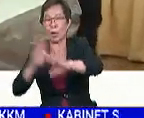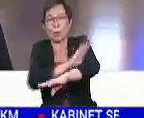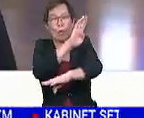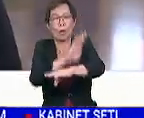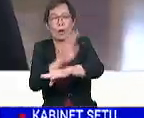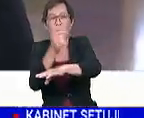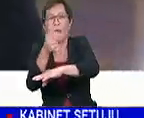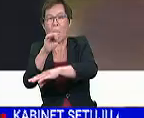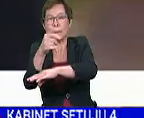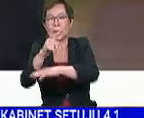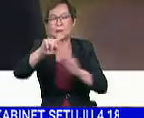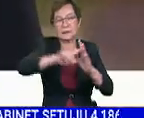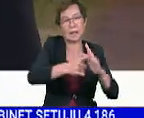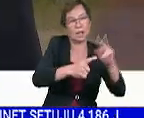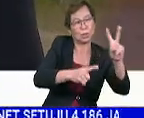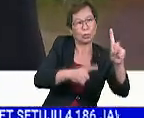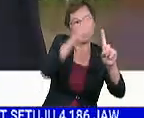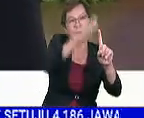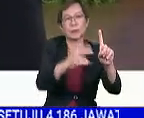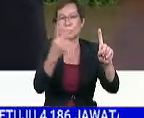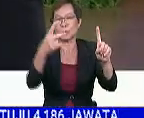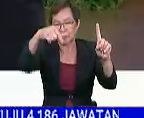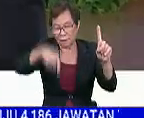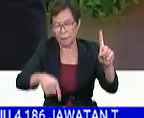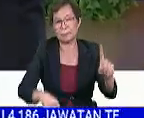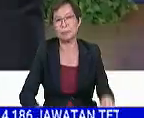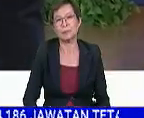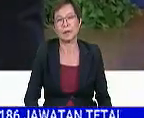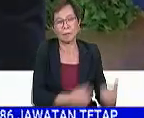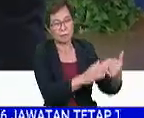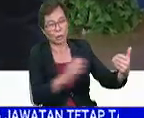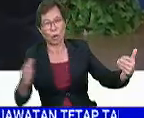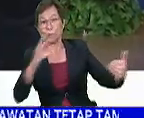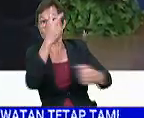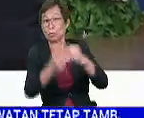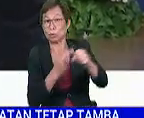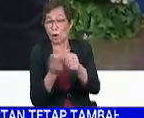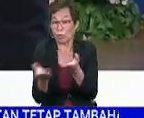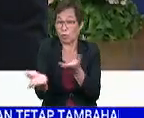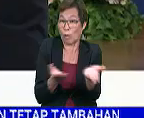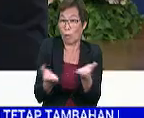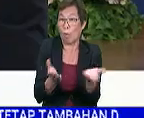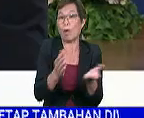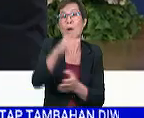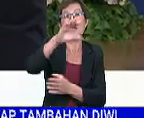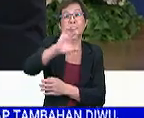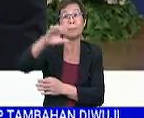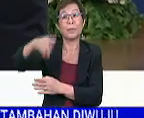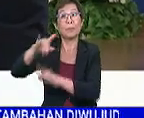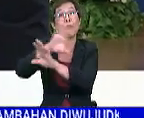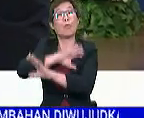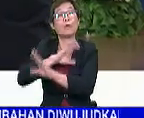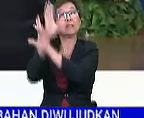aman berkuatkuasa 21 Februari ini katanya selama hampir dua tahun berkhidmat sebagai pesuruhjaya polis Sarawak